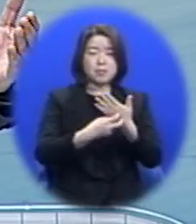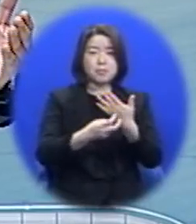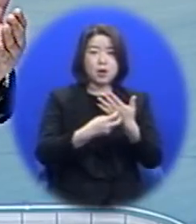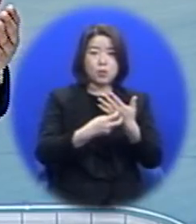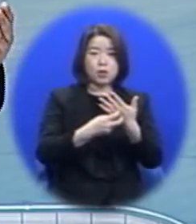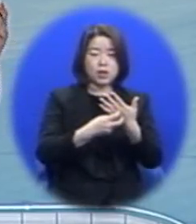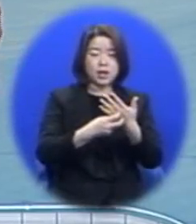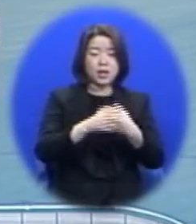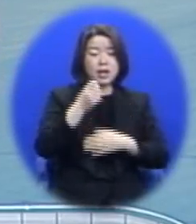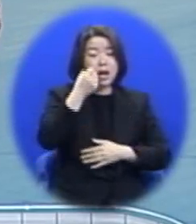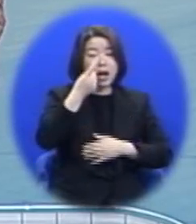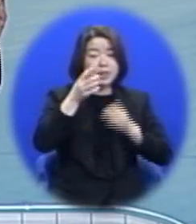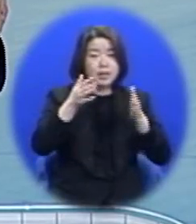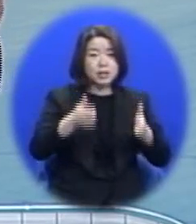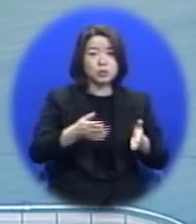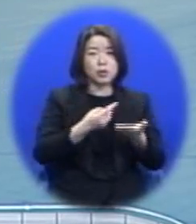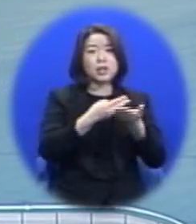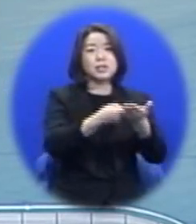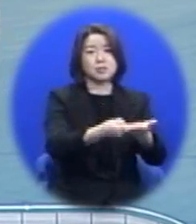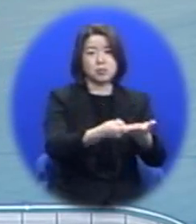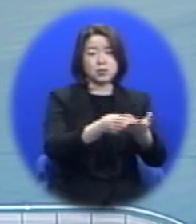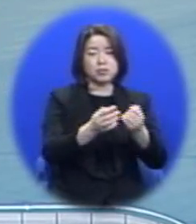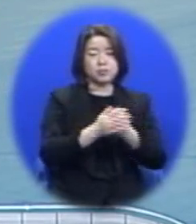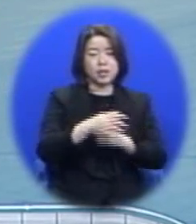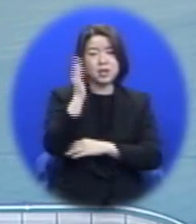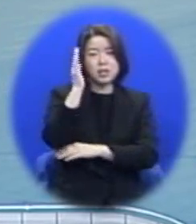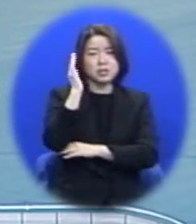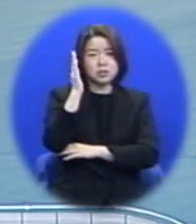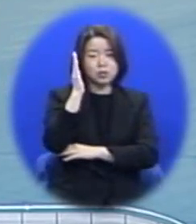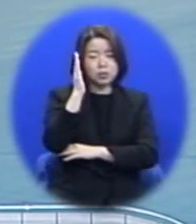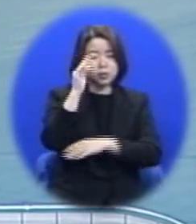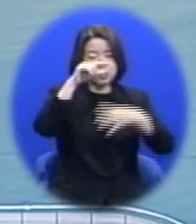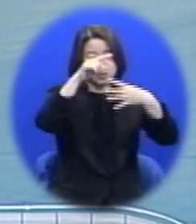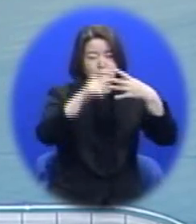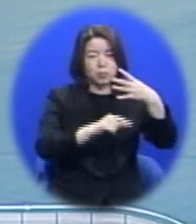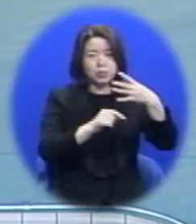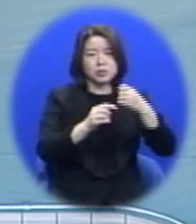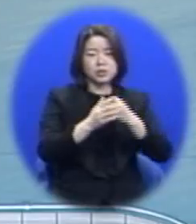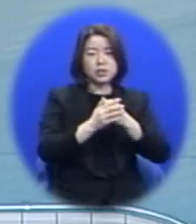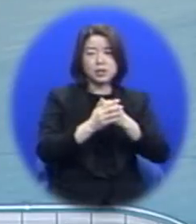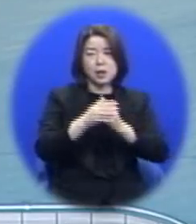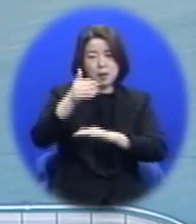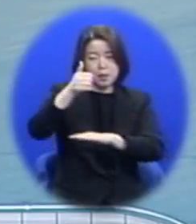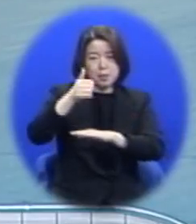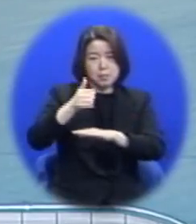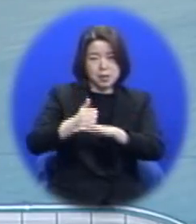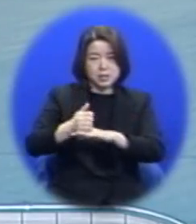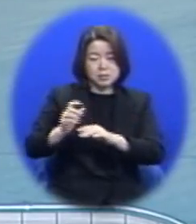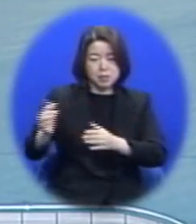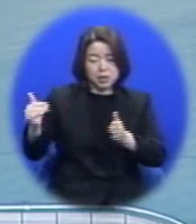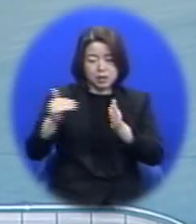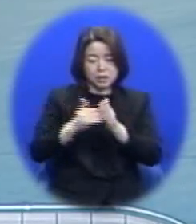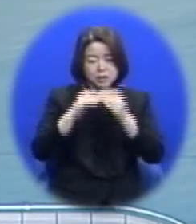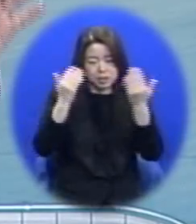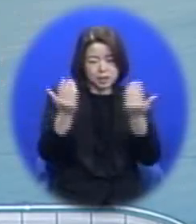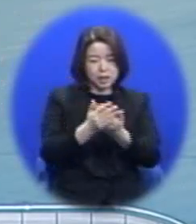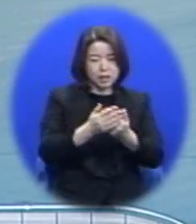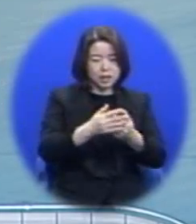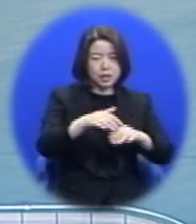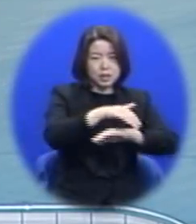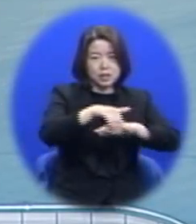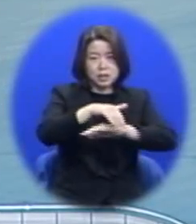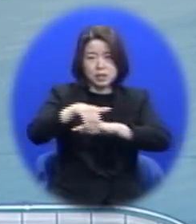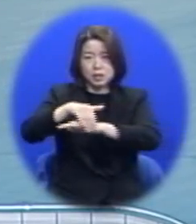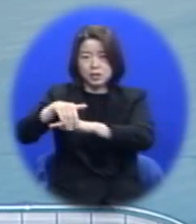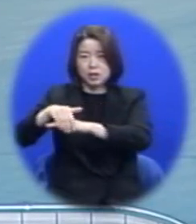있었습니다. 설교 스케줄이 그때부터 연말까지 쫙 매일같이 잡혀져 있었지만 저는 한 번의 설교도